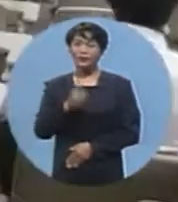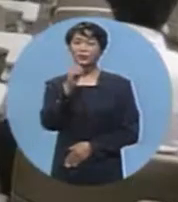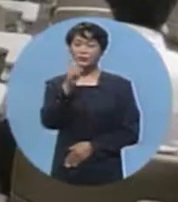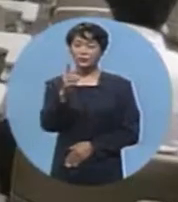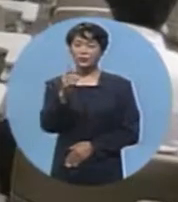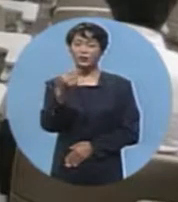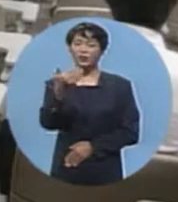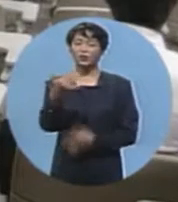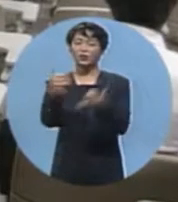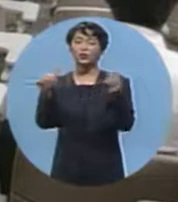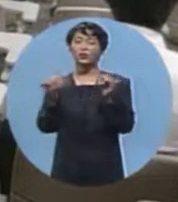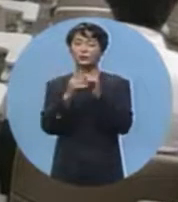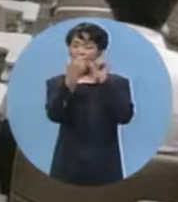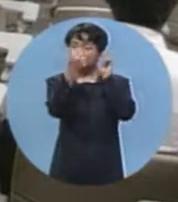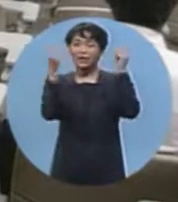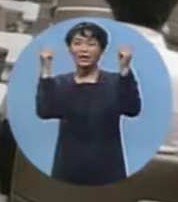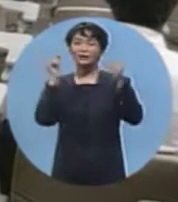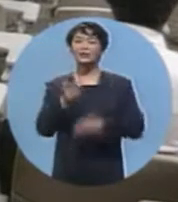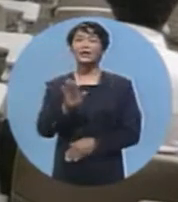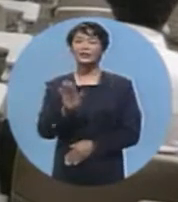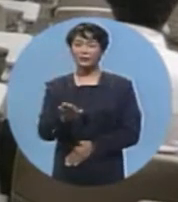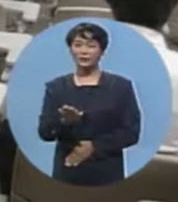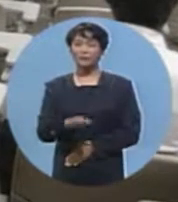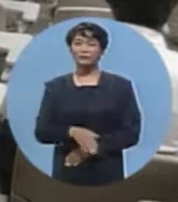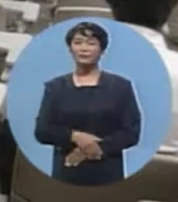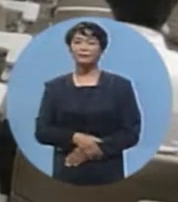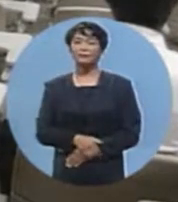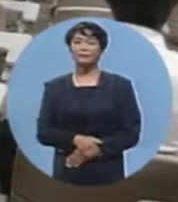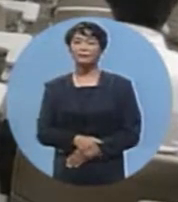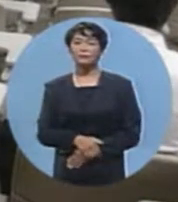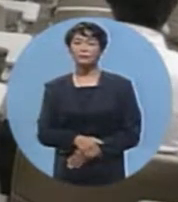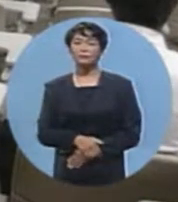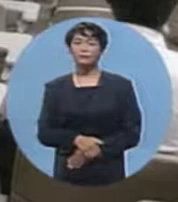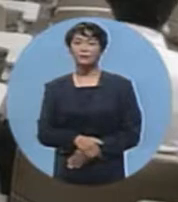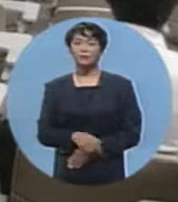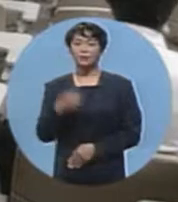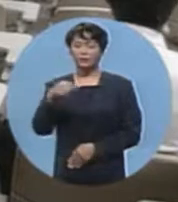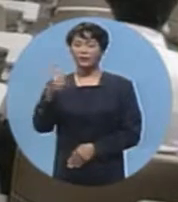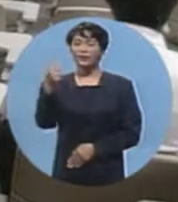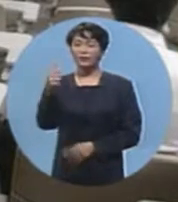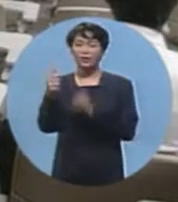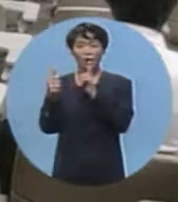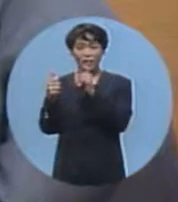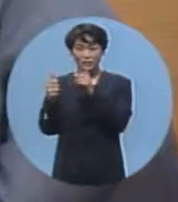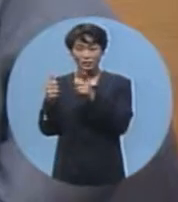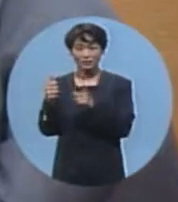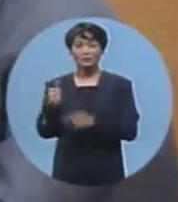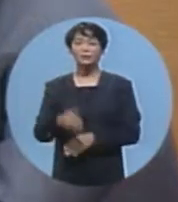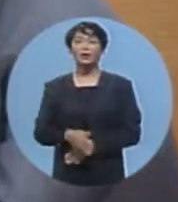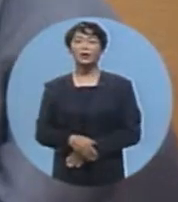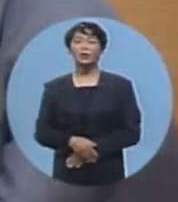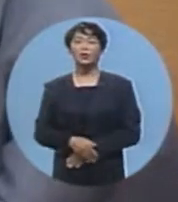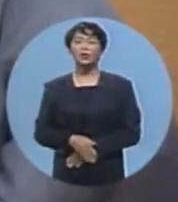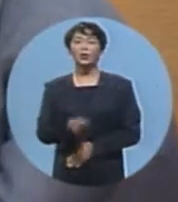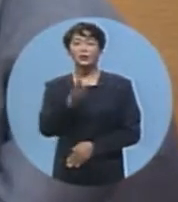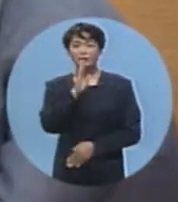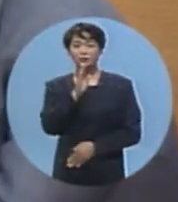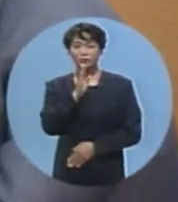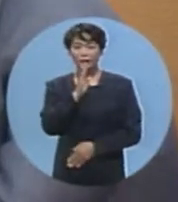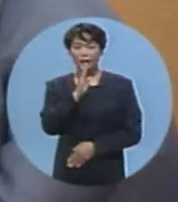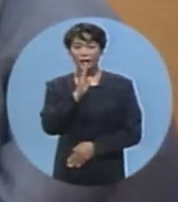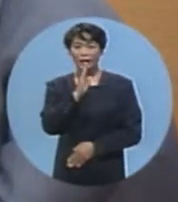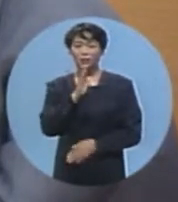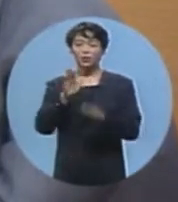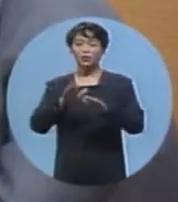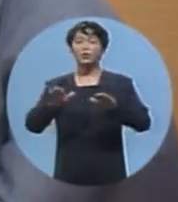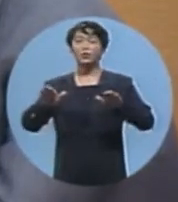。ちょっと覗いてみました。 そのようなお話を冒頭申し上げますのは、実は今日の